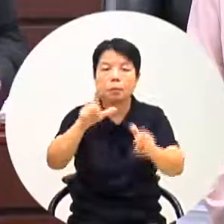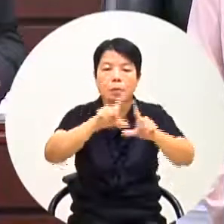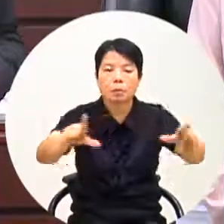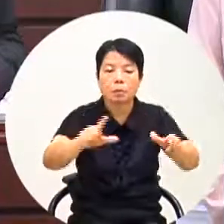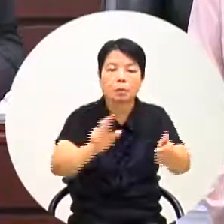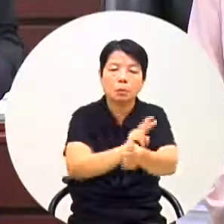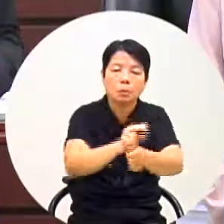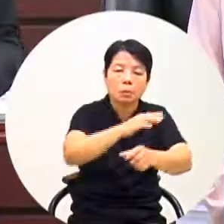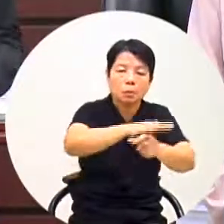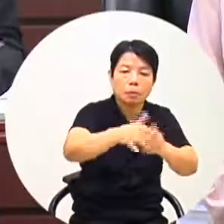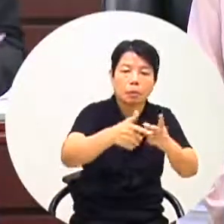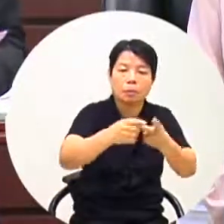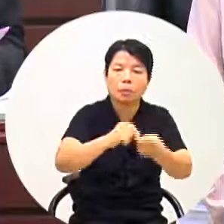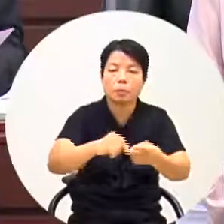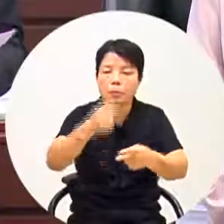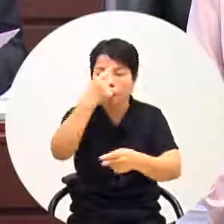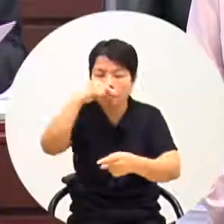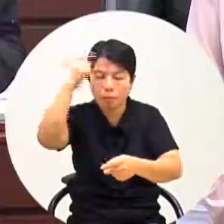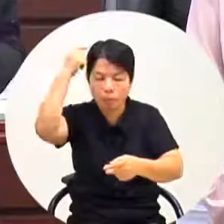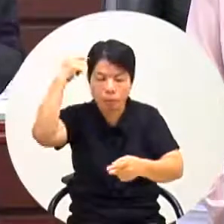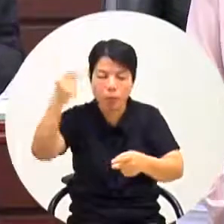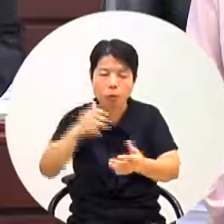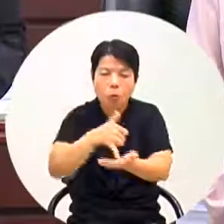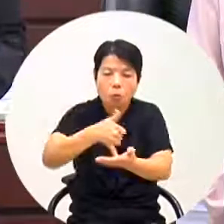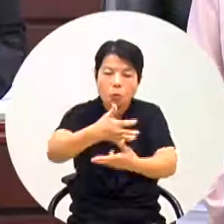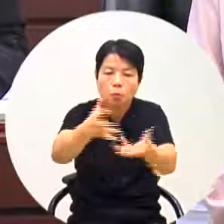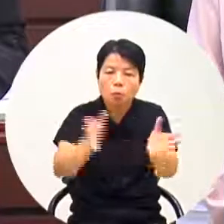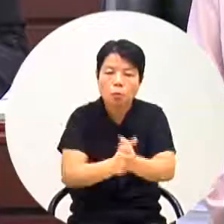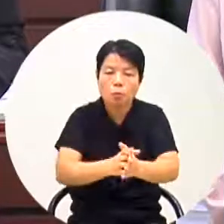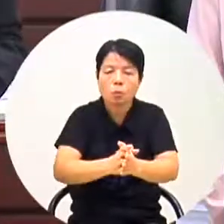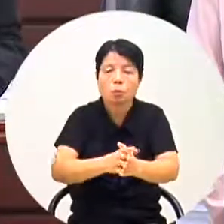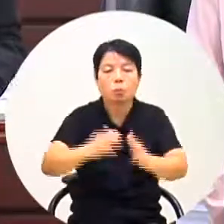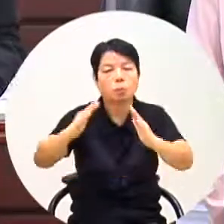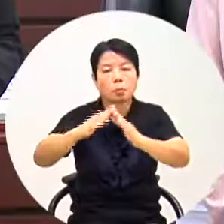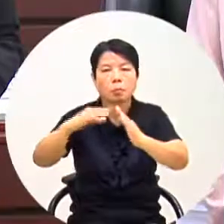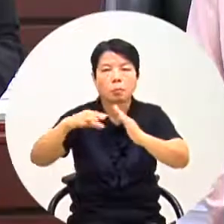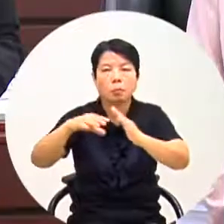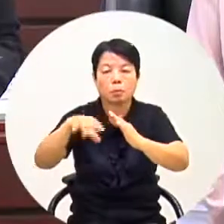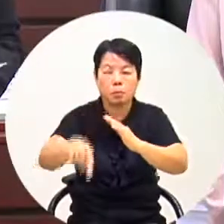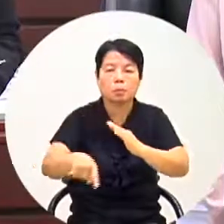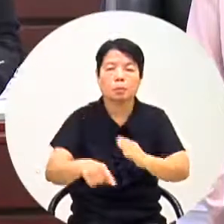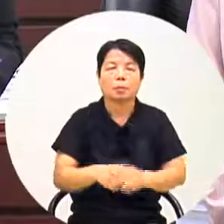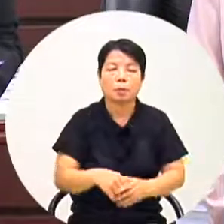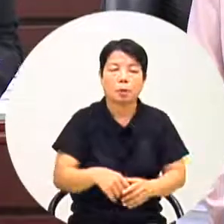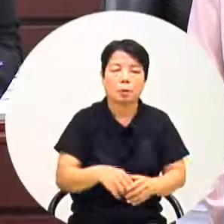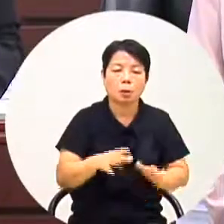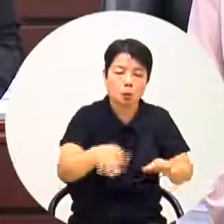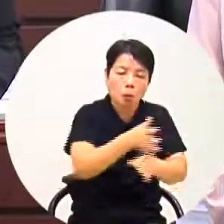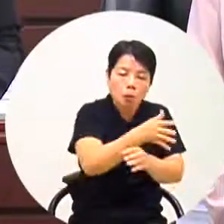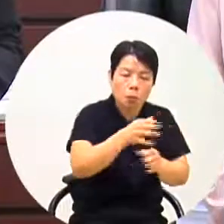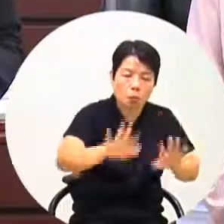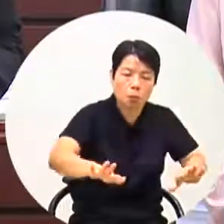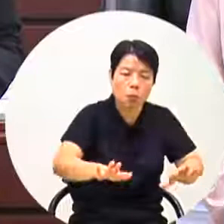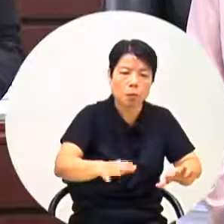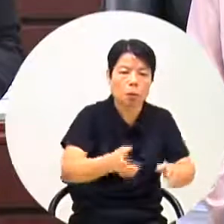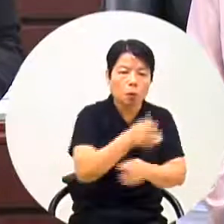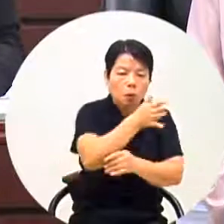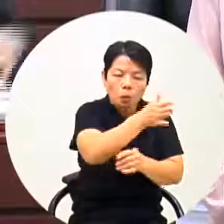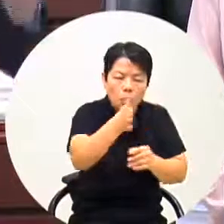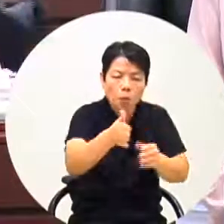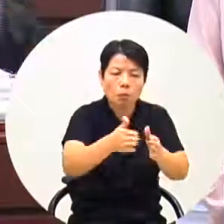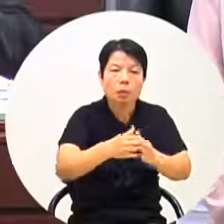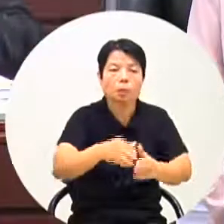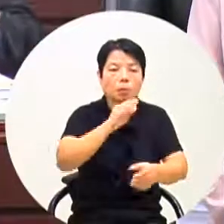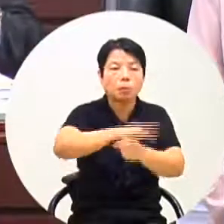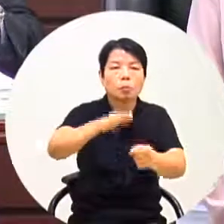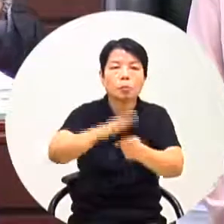的一些弱势户。那再来就是在建筑物的这个所谓的调查，在那个补偿的标准等级里面，事实